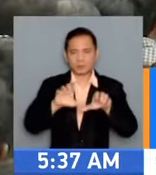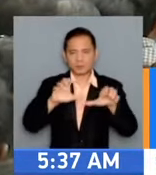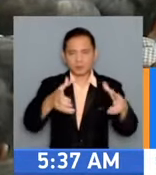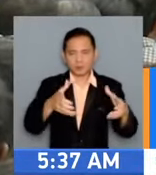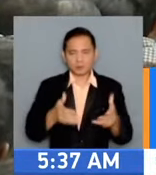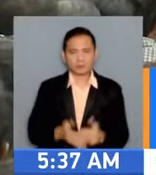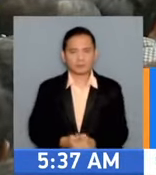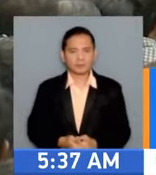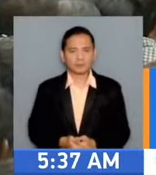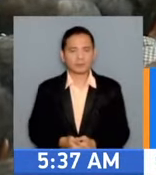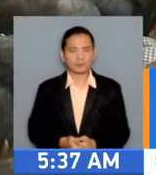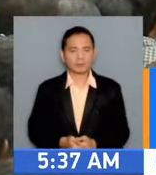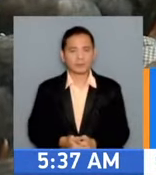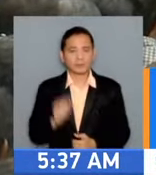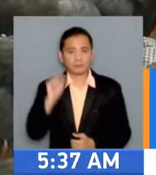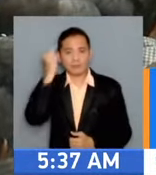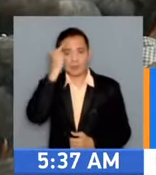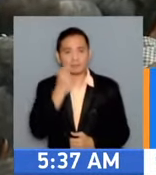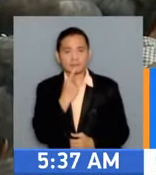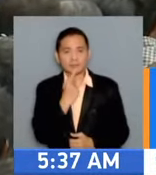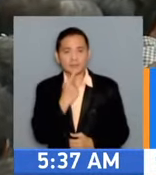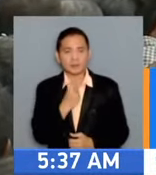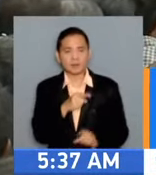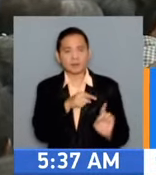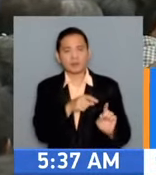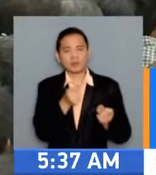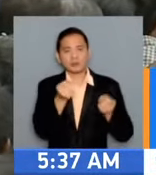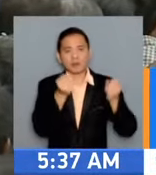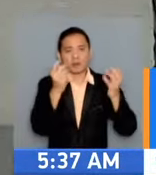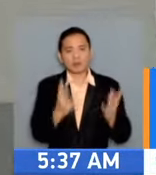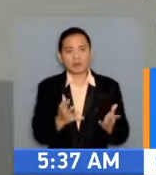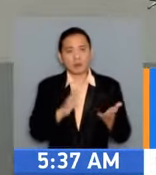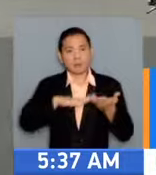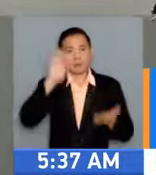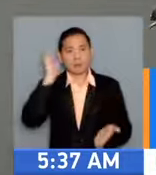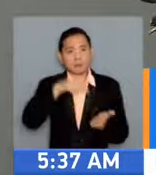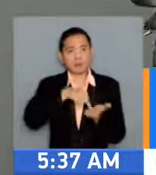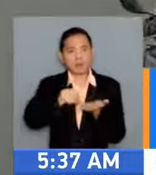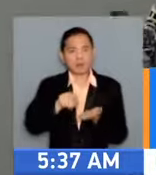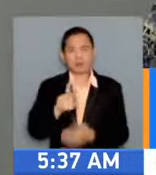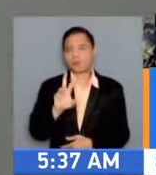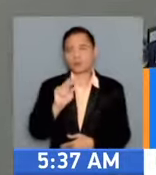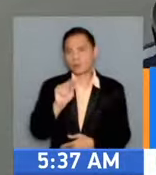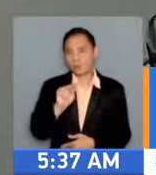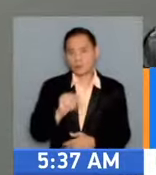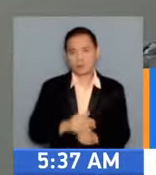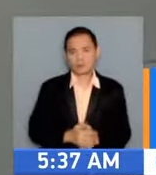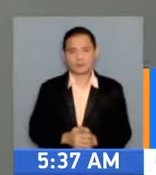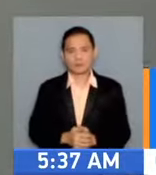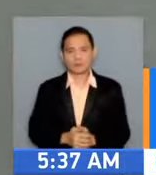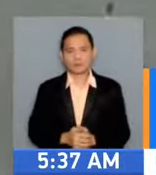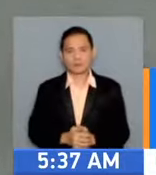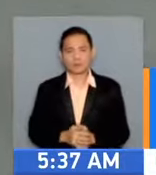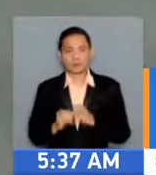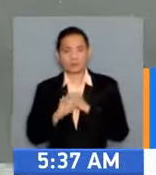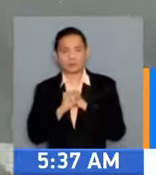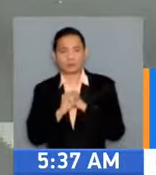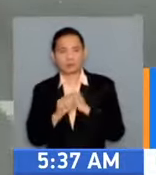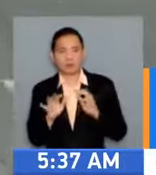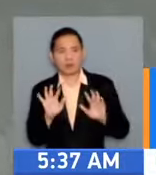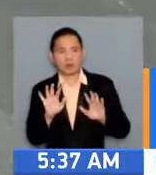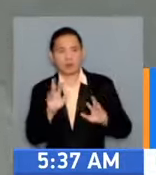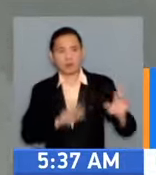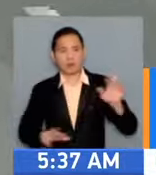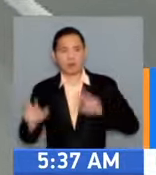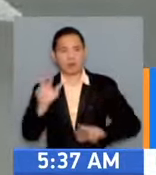hindi mabigat ang babayaran ng mga driver at operator. Dati nang inaalmahan ng ilang transport group ang PUV